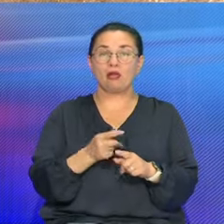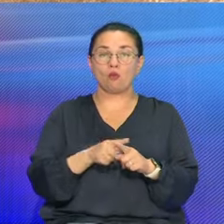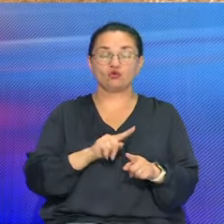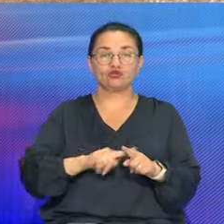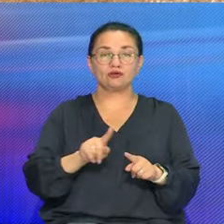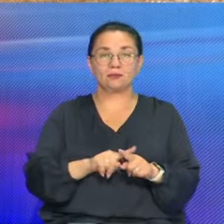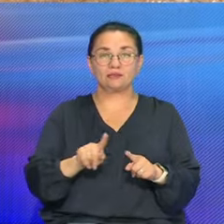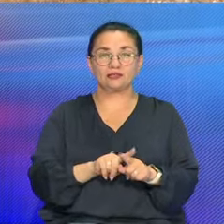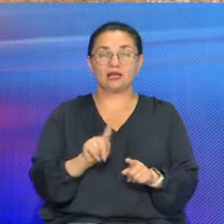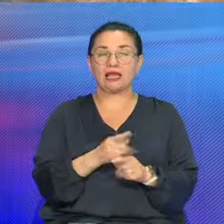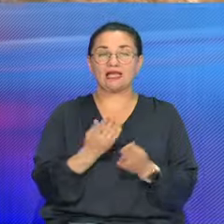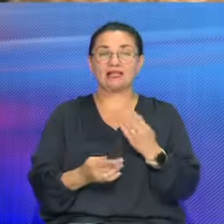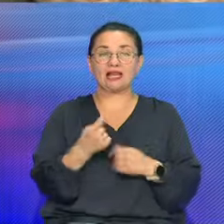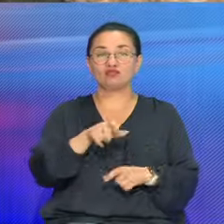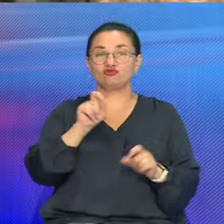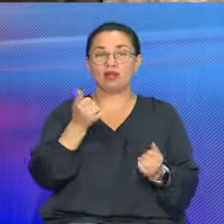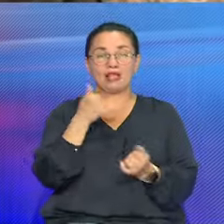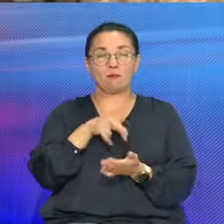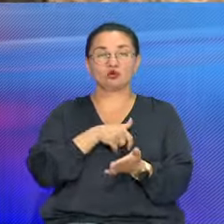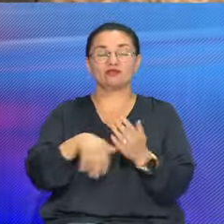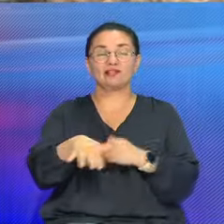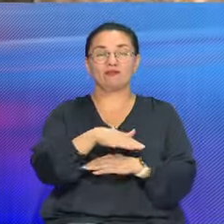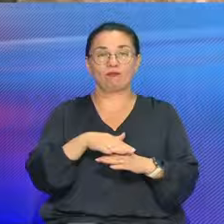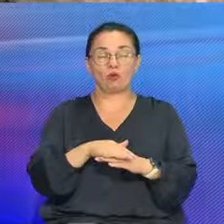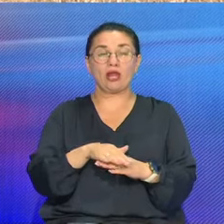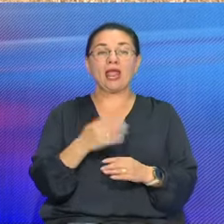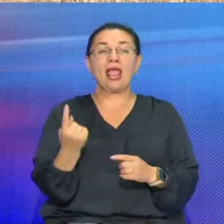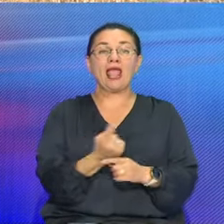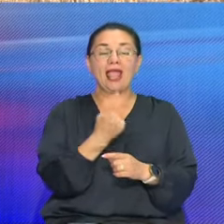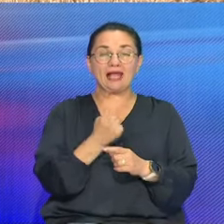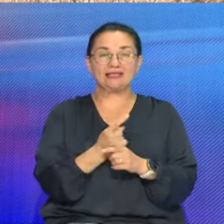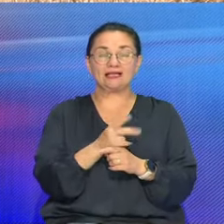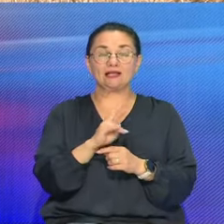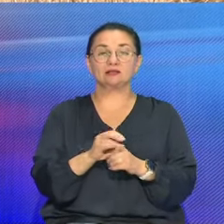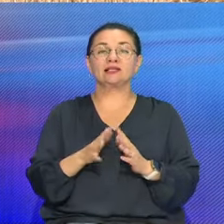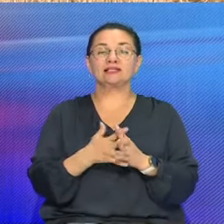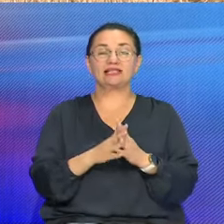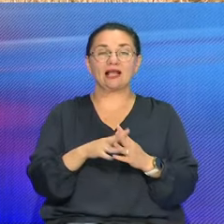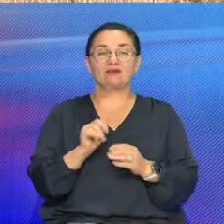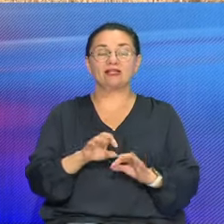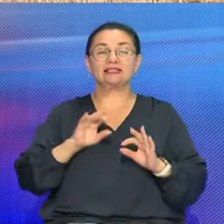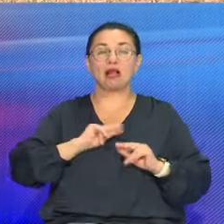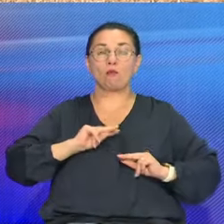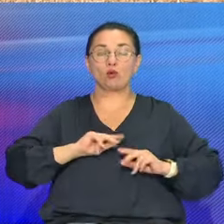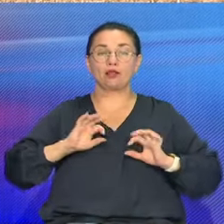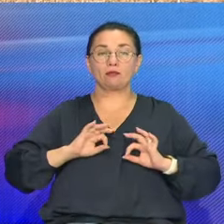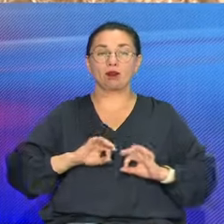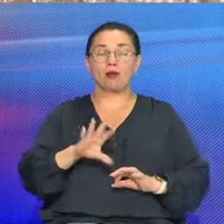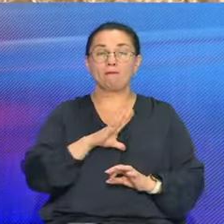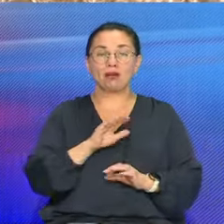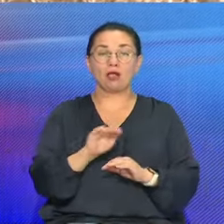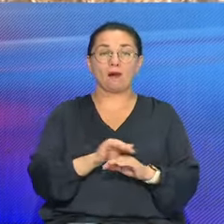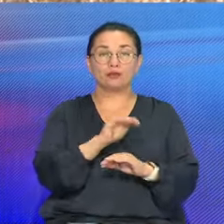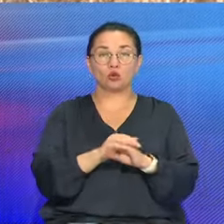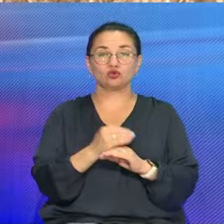одинка не может выйти у поля. Летошний урок, коли у час наведывания одного из моих дворов господарки работниками прокуратуры были выявлены 2 трактора, что